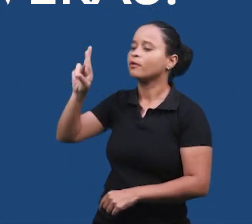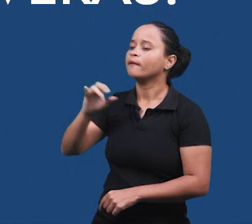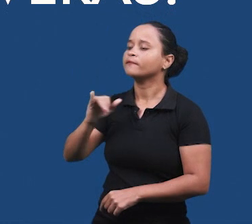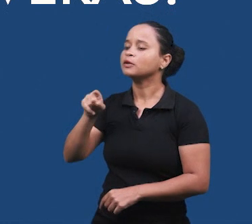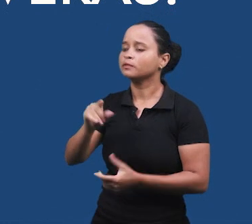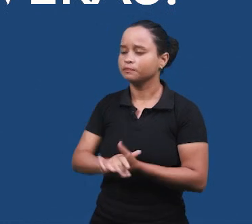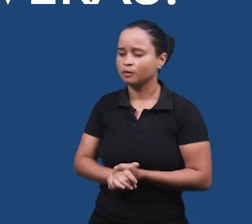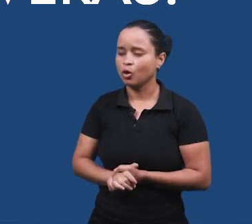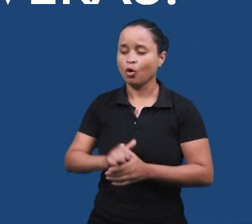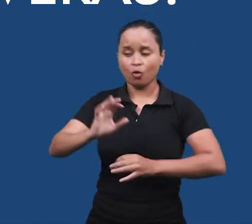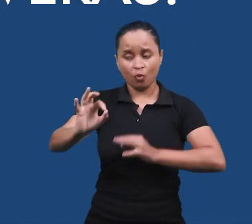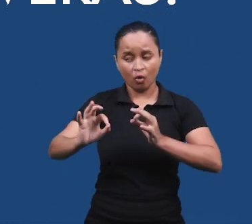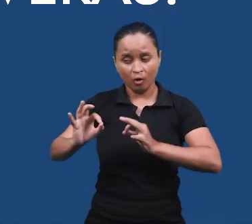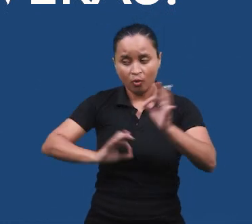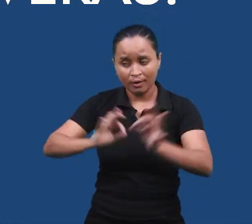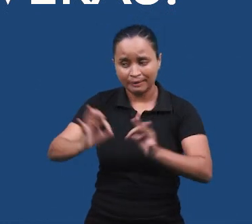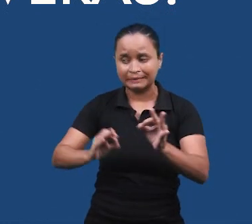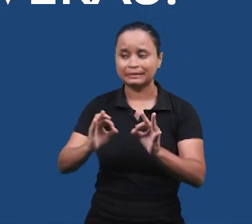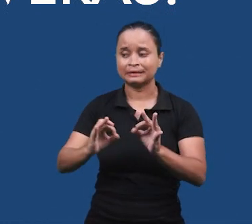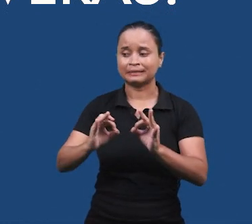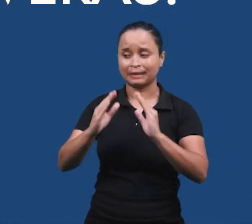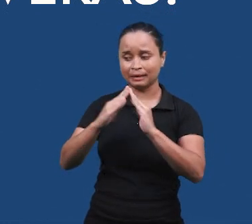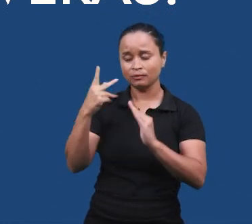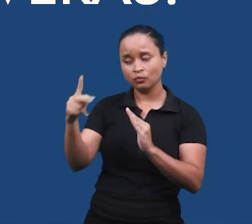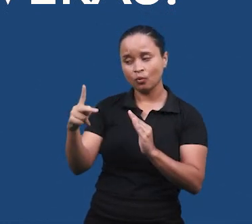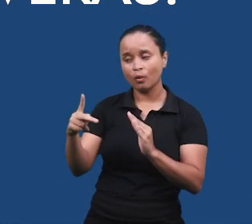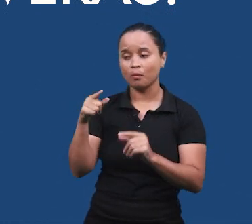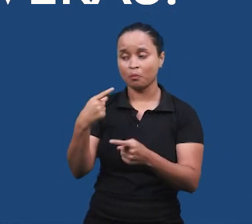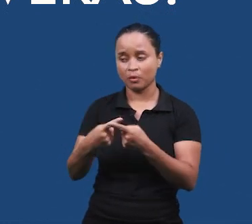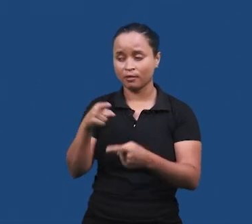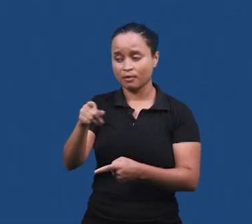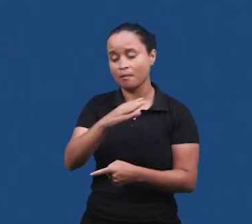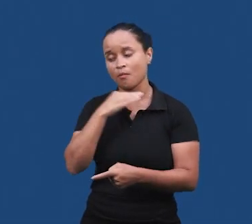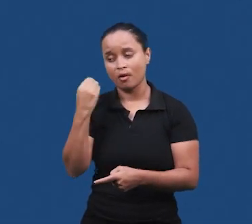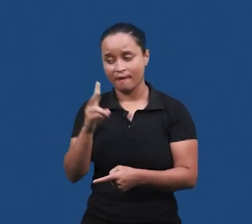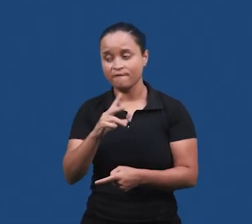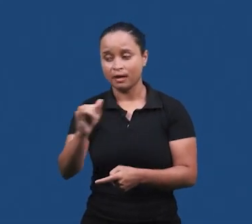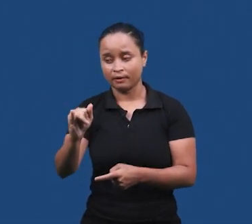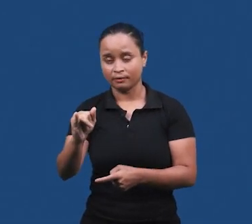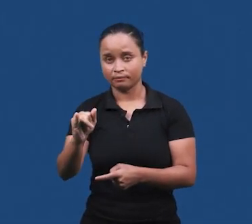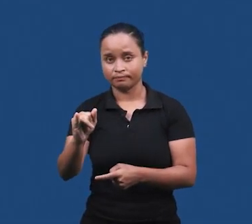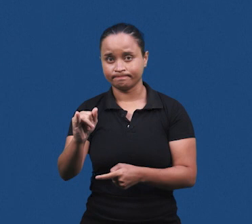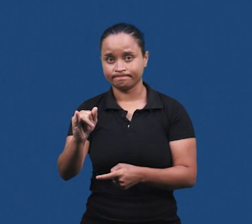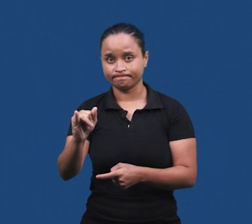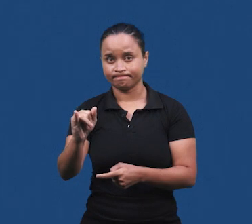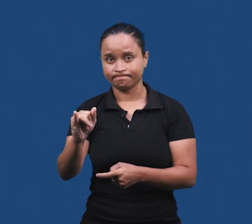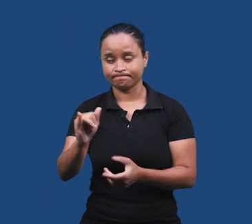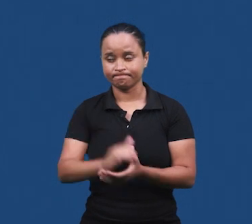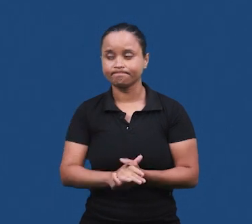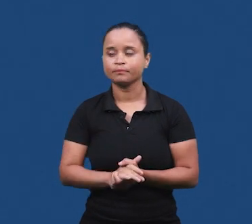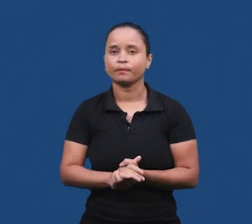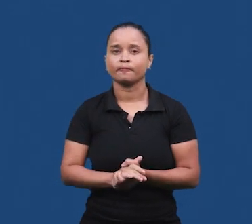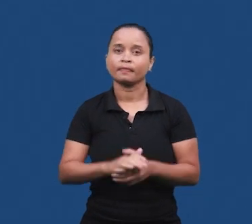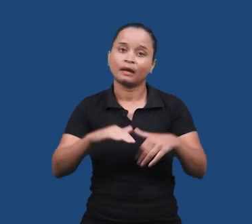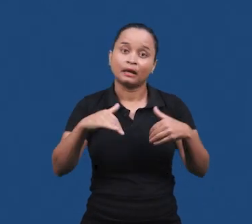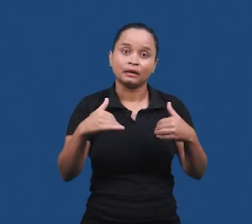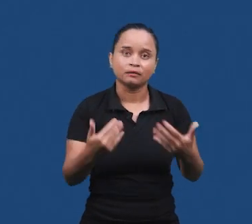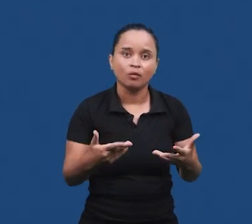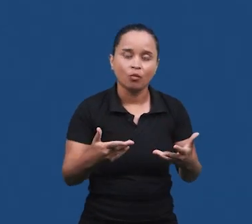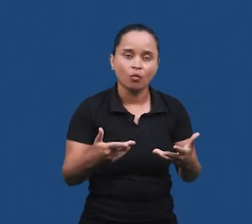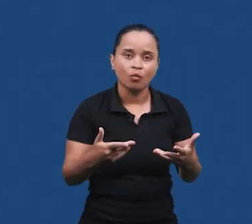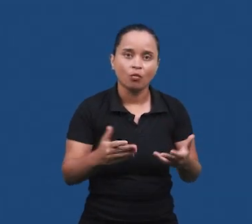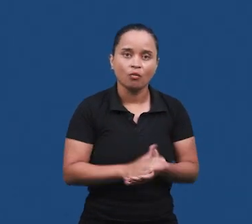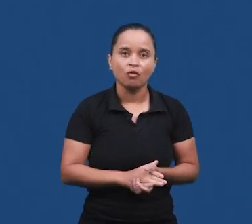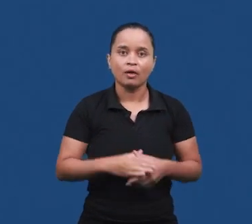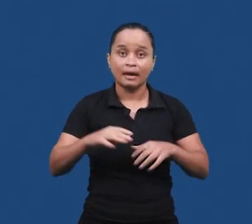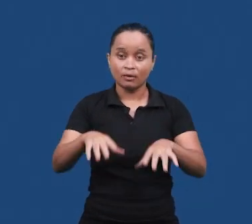Seigneur, mets ta maison en ordre, car tu mourras et tu ne vivras point. Alors, il a tourné